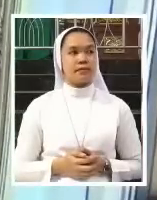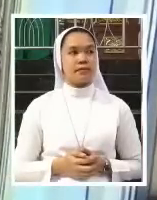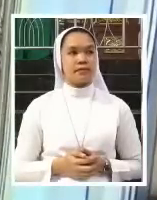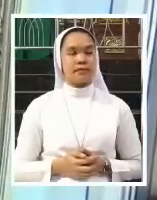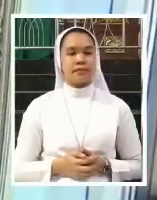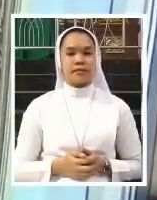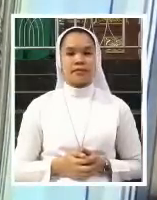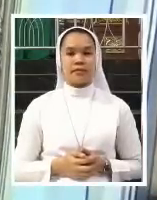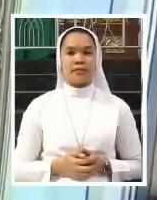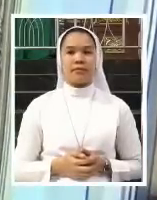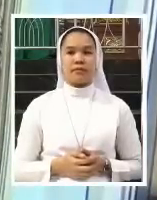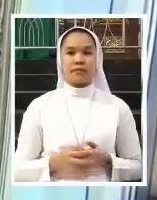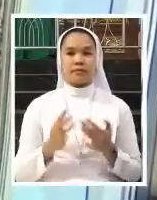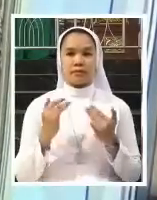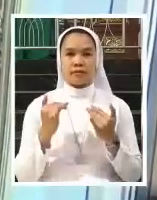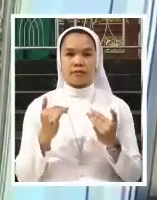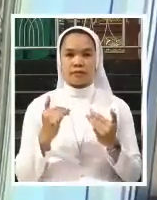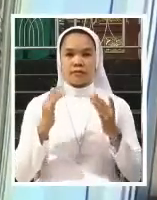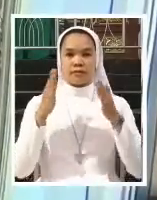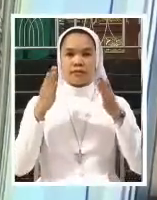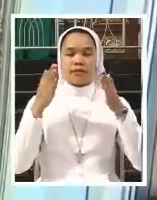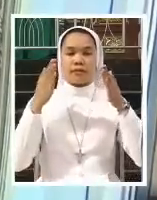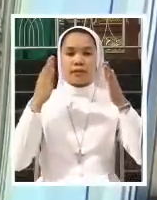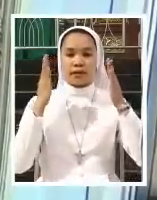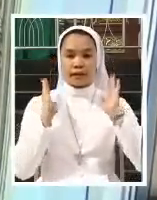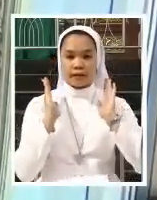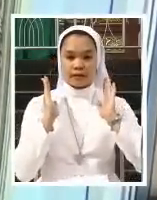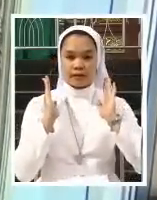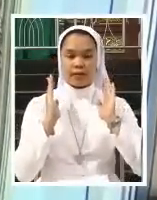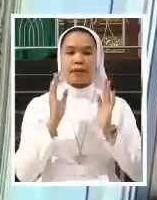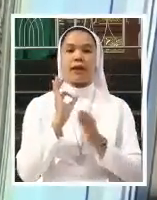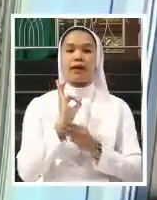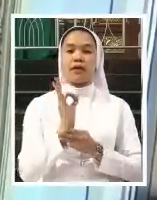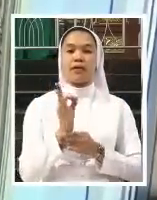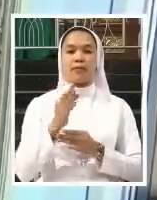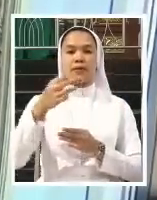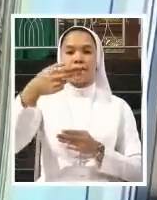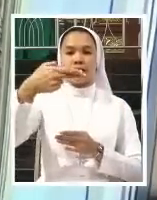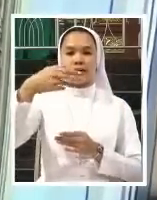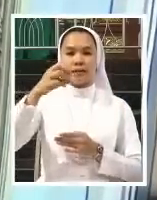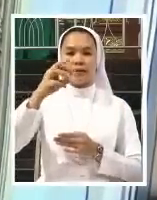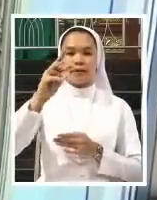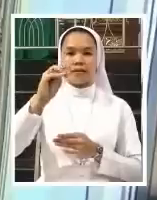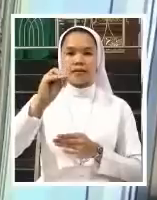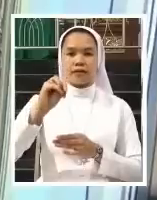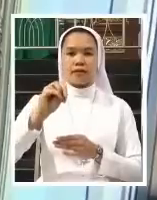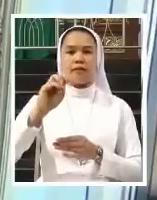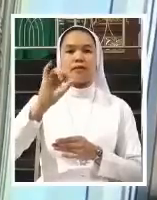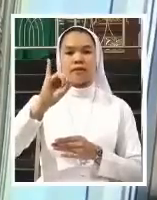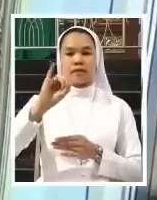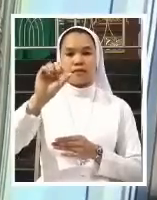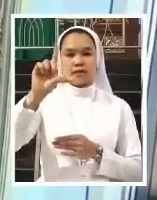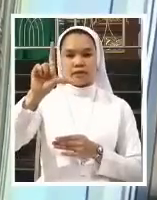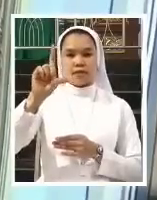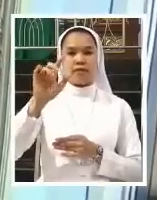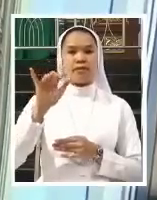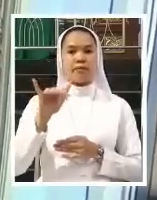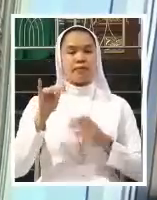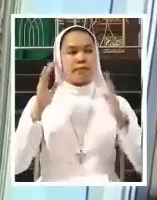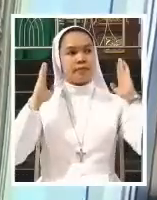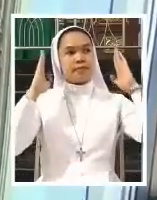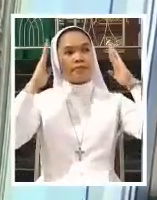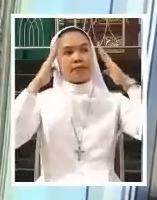Matukaw po ang gabos, asin sa tuyang hinanyugon ang humiliya, kan sa tuyang namomotan na arsobispo.